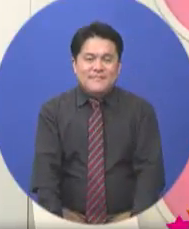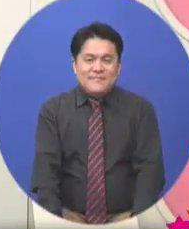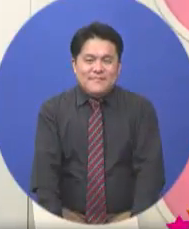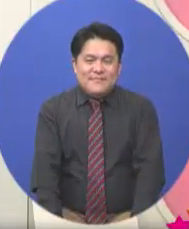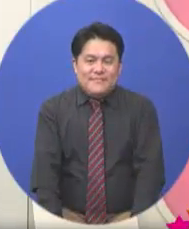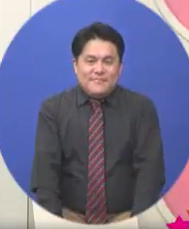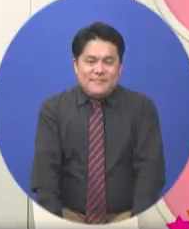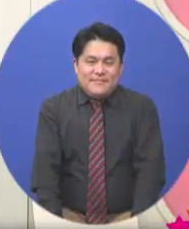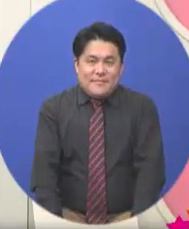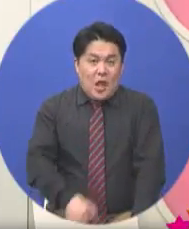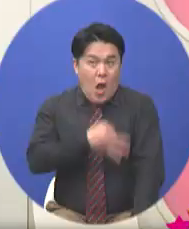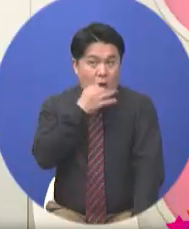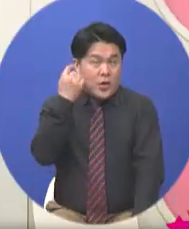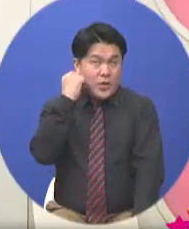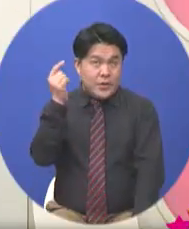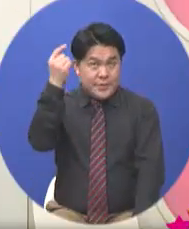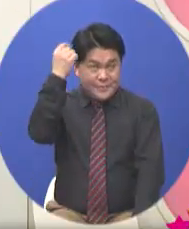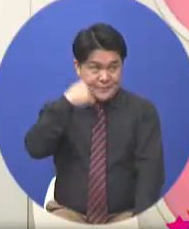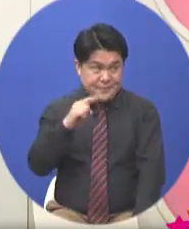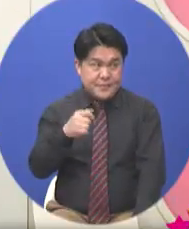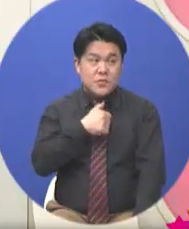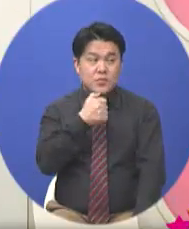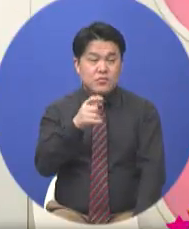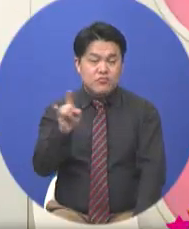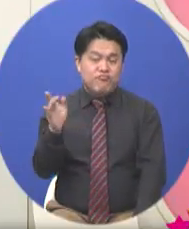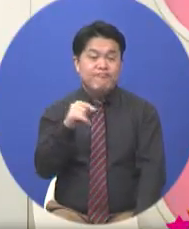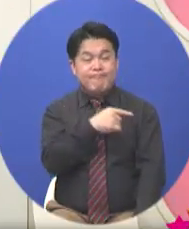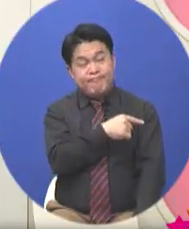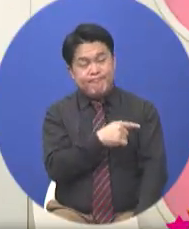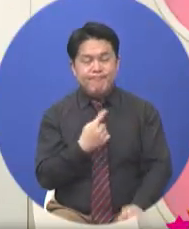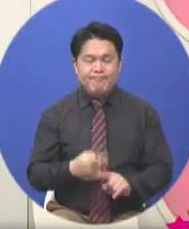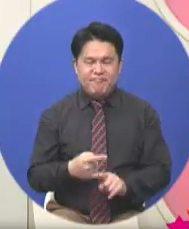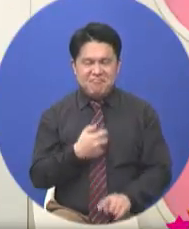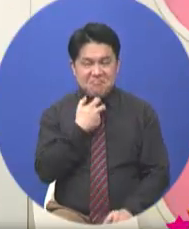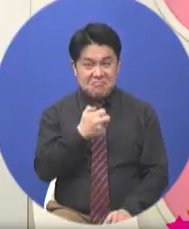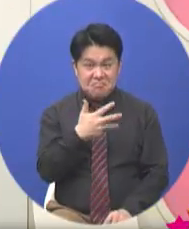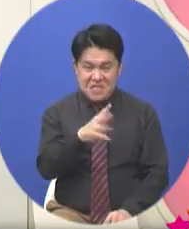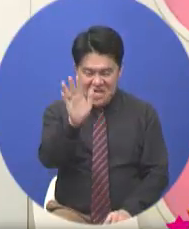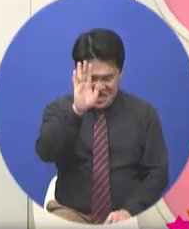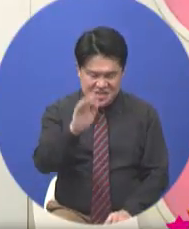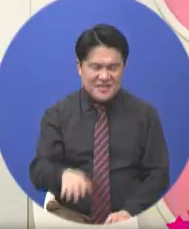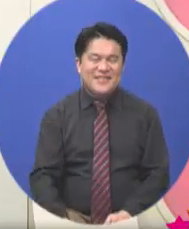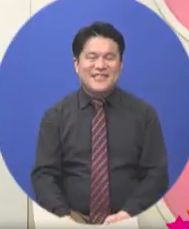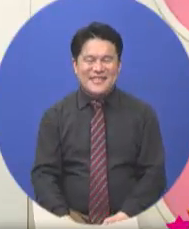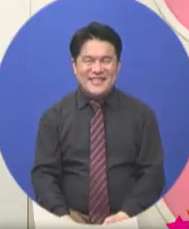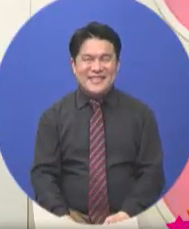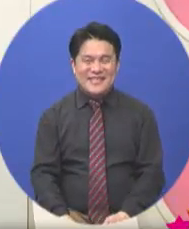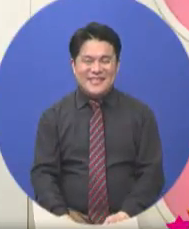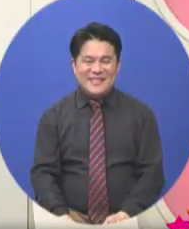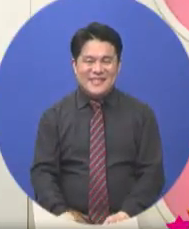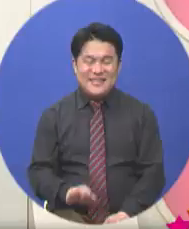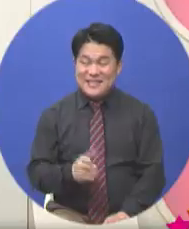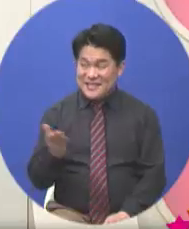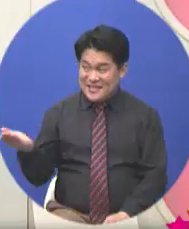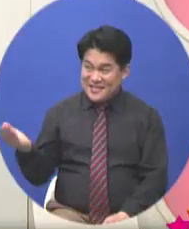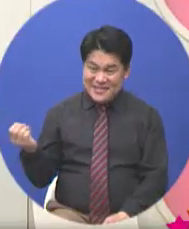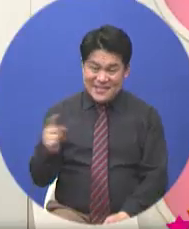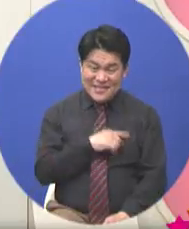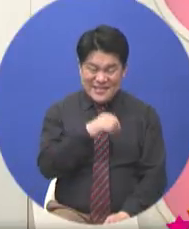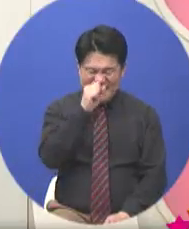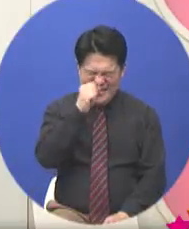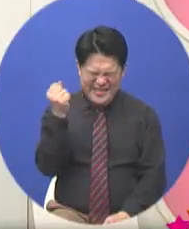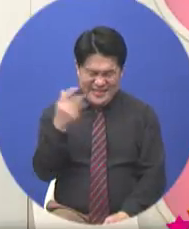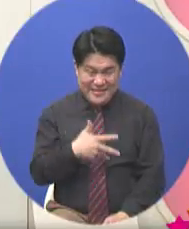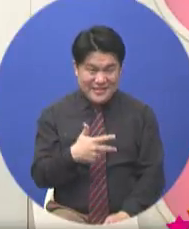네. 목소리는요. 네. 50대세요? 네. 절대 78층 안 사시는 것 자, 같습니다. 이제 유다은 씨가 가장